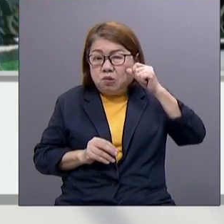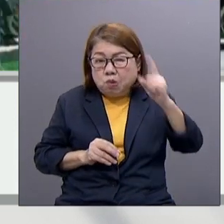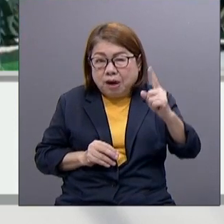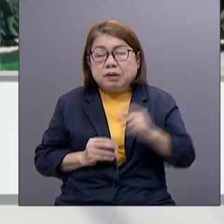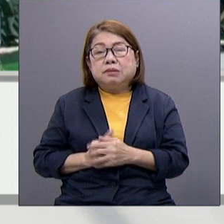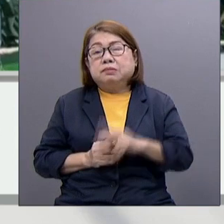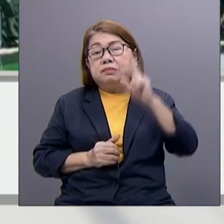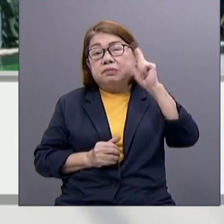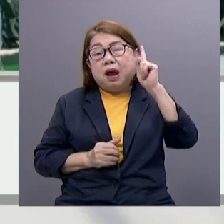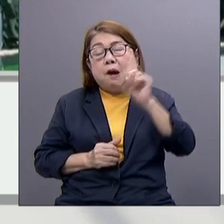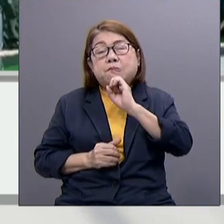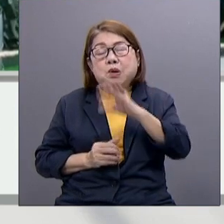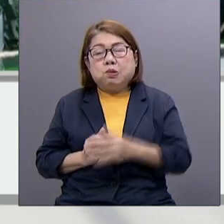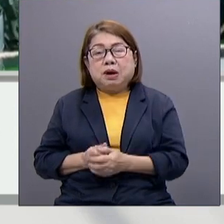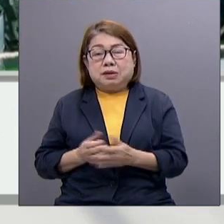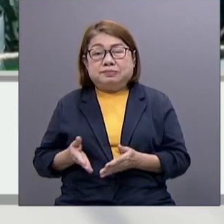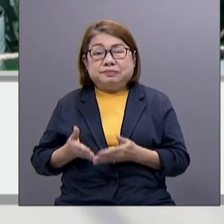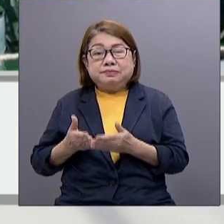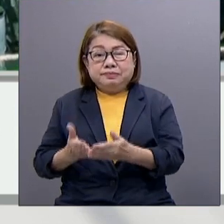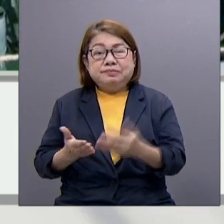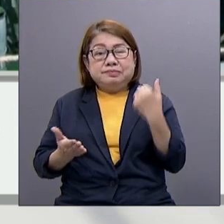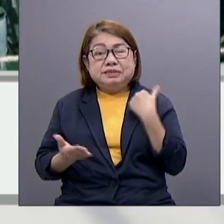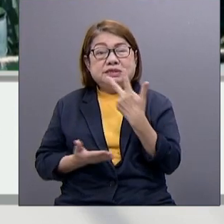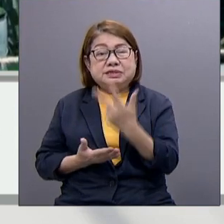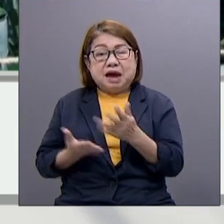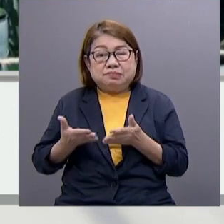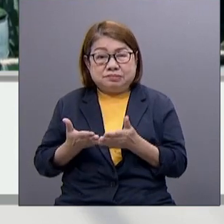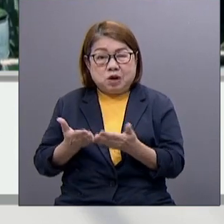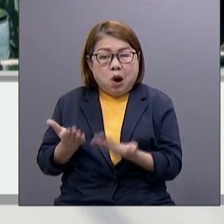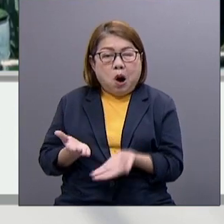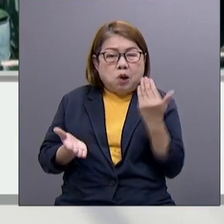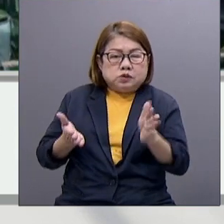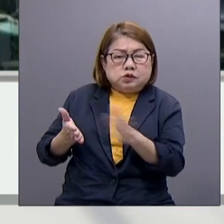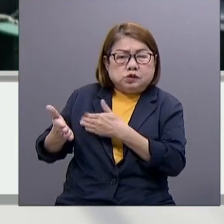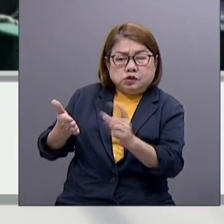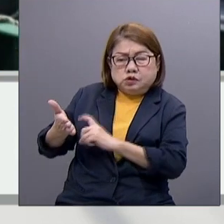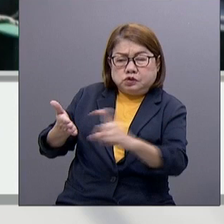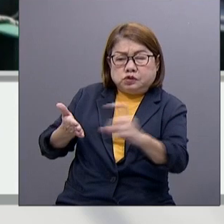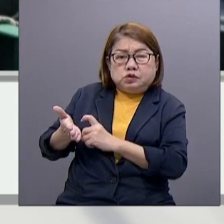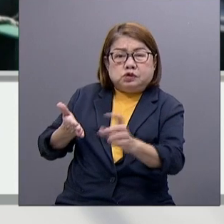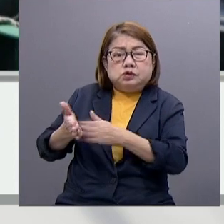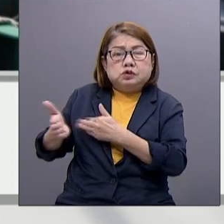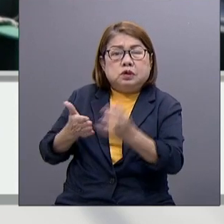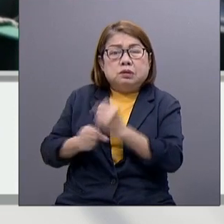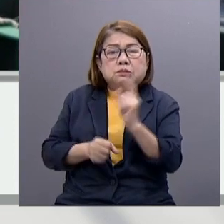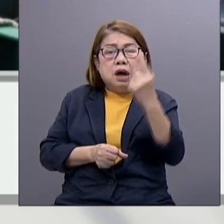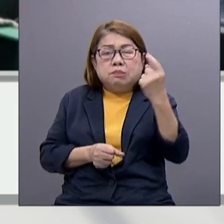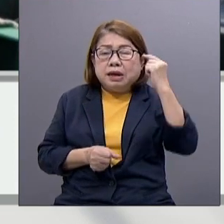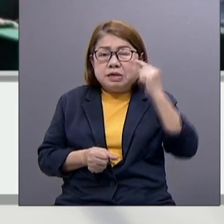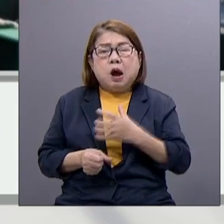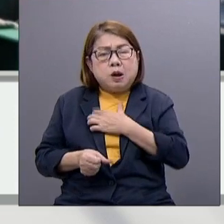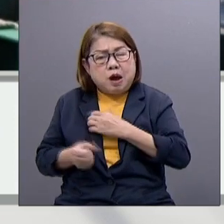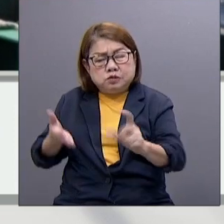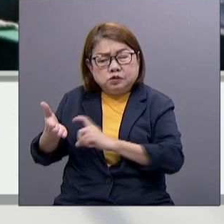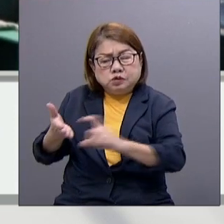ข่าวล่าสุดด้วยก็คือเรือ 1ใน 3ลำถูกดัดแปลงสีค่ะและเชื่อว่าอาจจะพยายามทำทั้ง 3ลำ